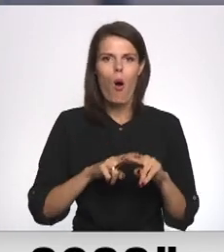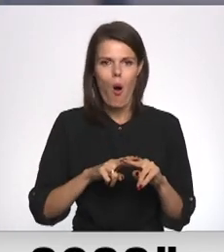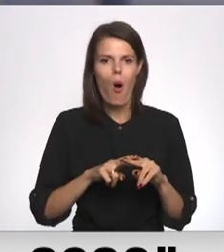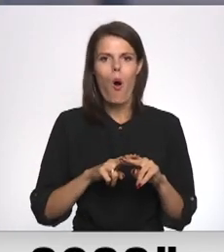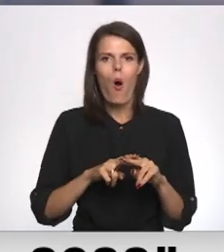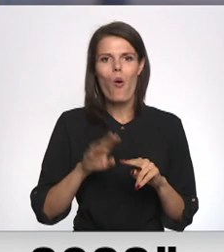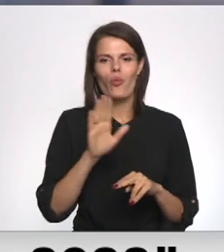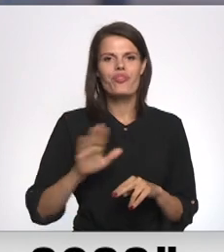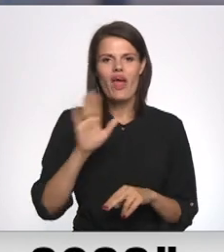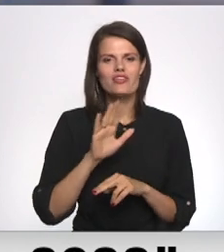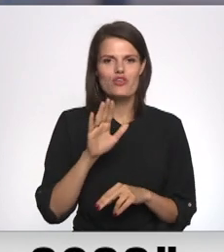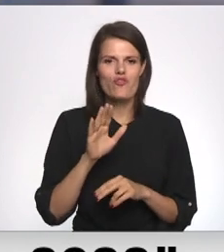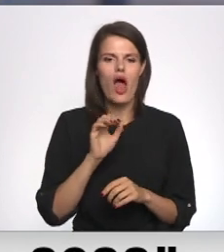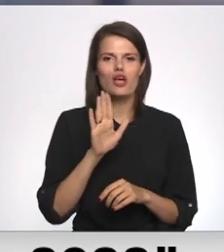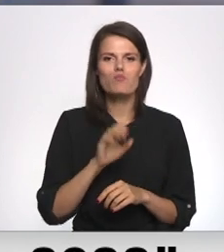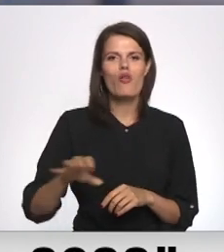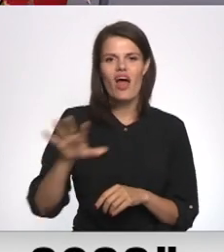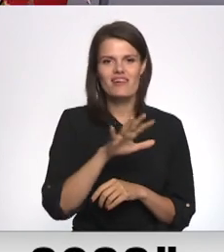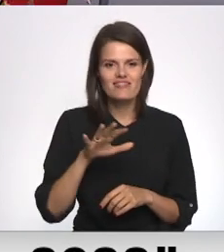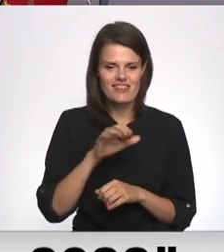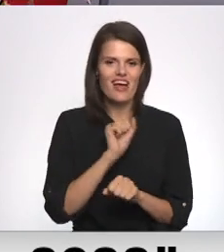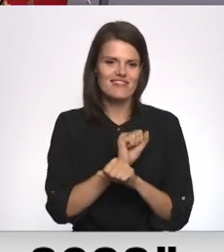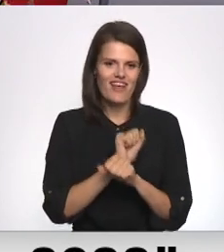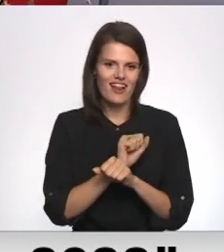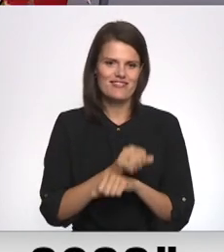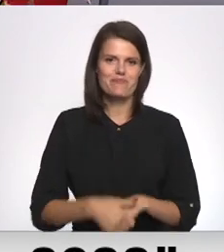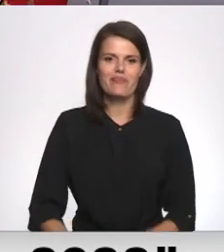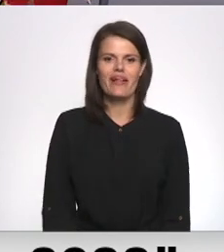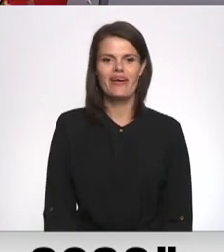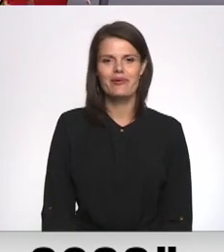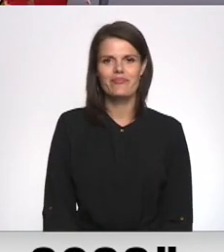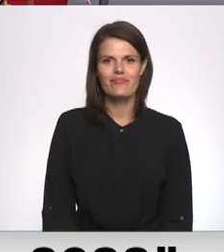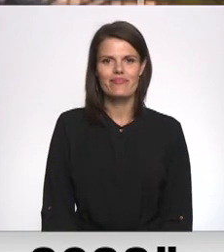Nacionālais botāniskais dārs Salaspilī. Aikīns Aigars Koļevskis, Latvijas televīzija.